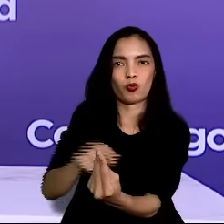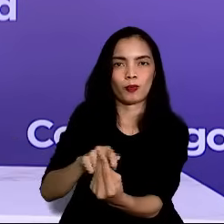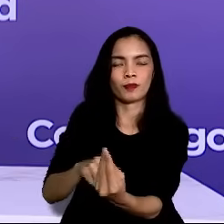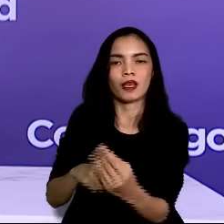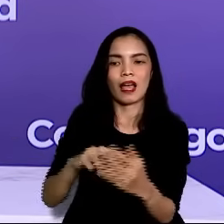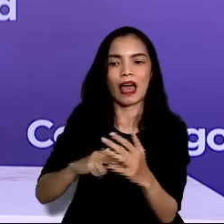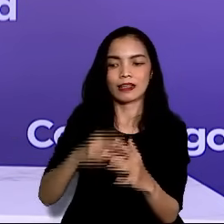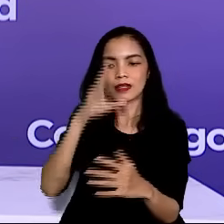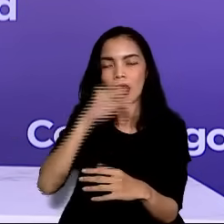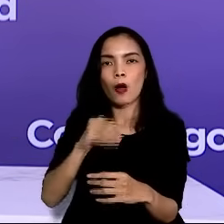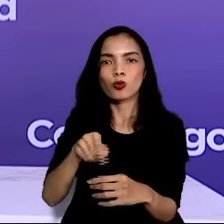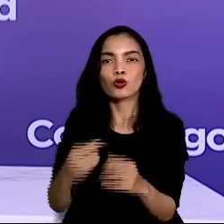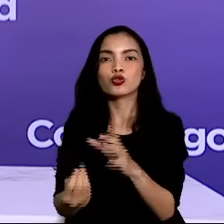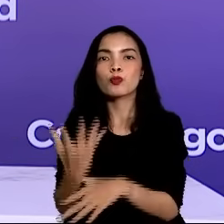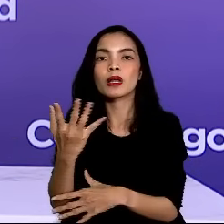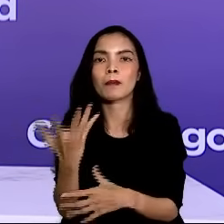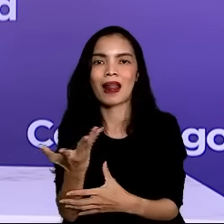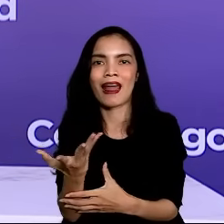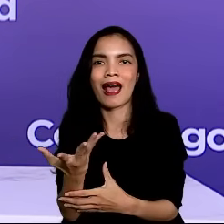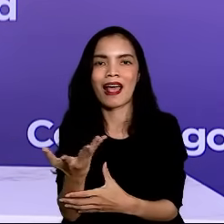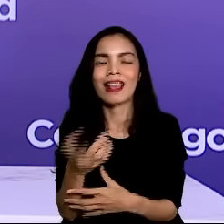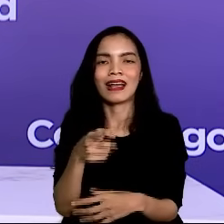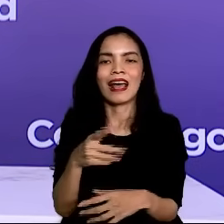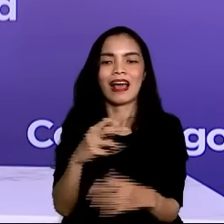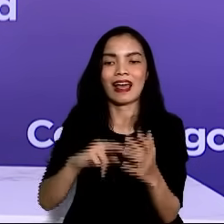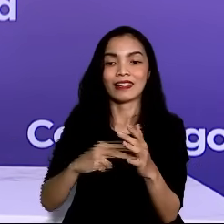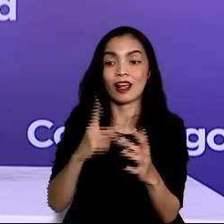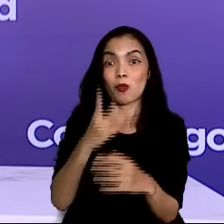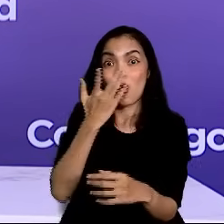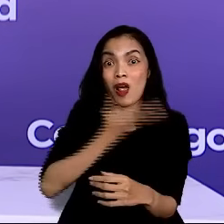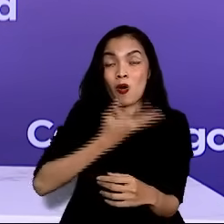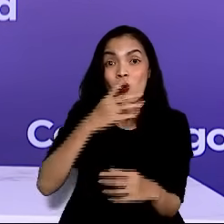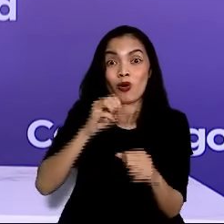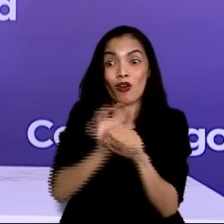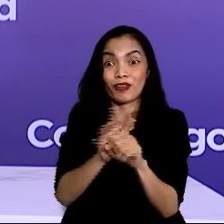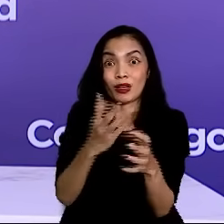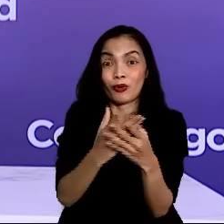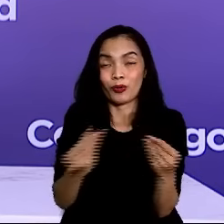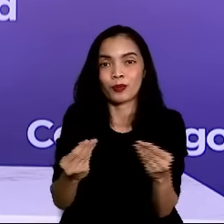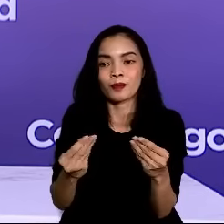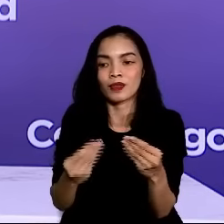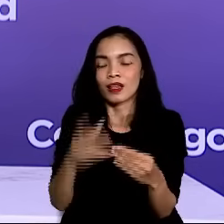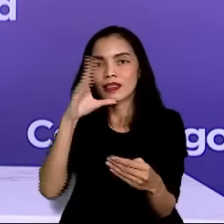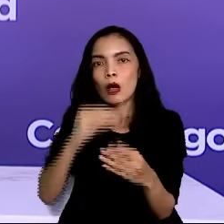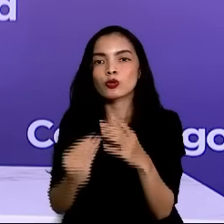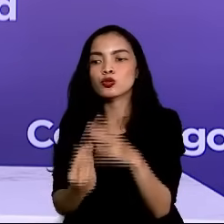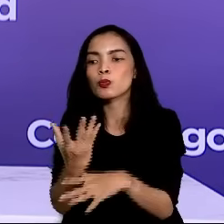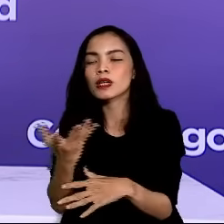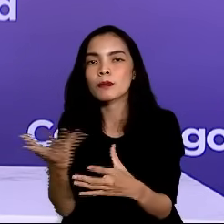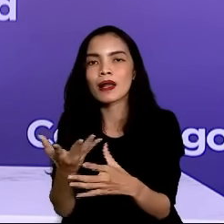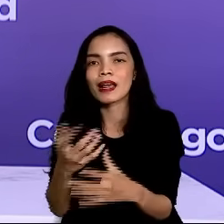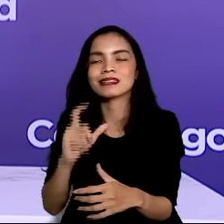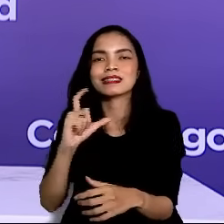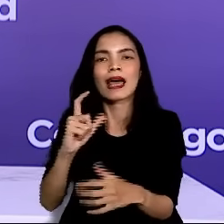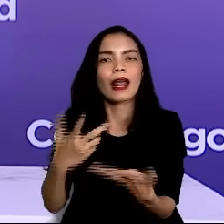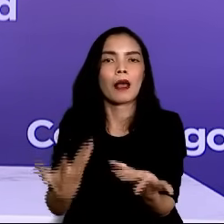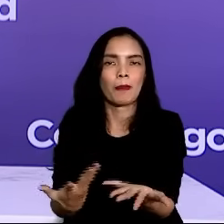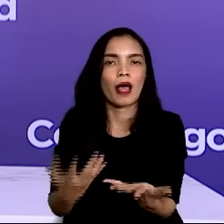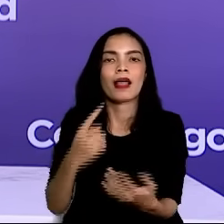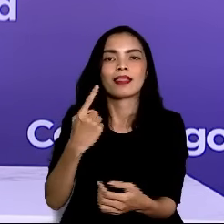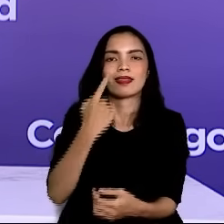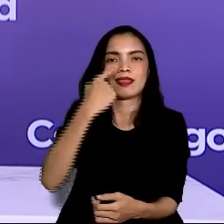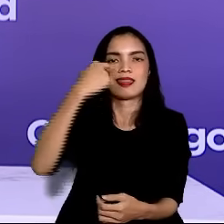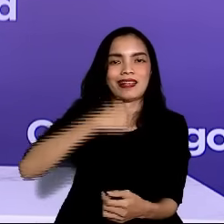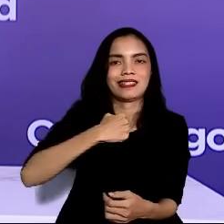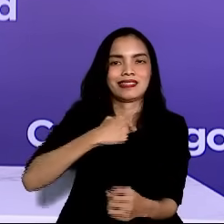berada dan hanya bisa diketahui melalui testing. Sebagai penutup, saya ingin menyampaikan